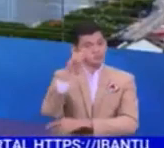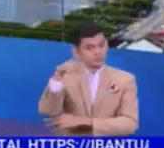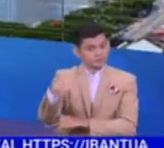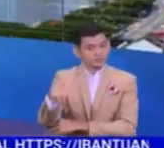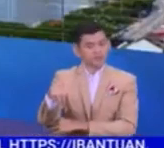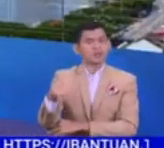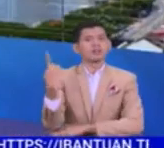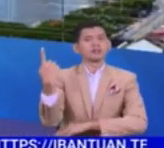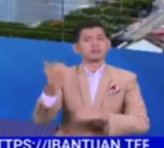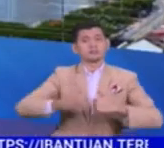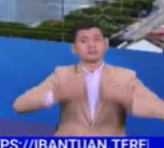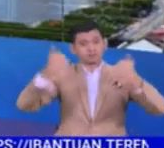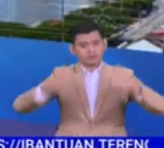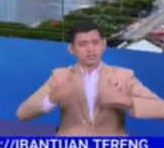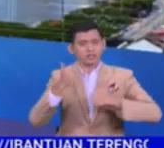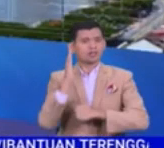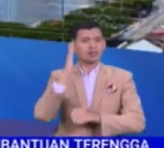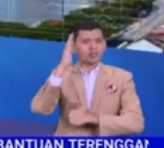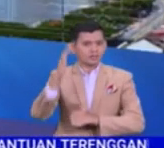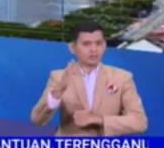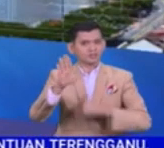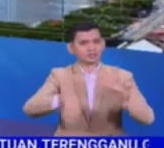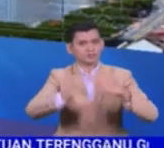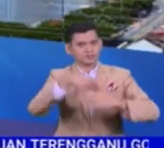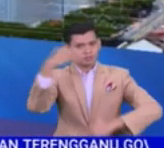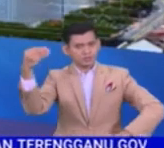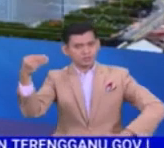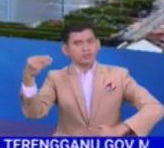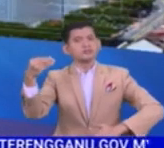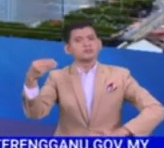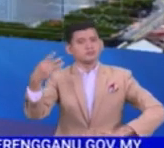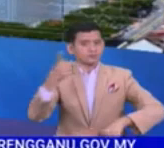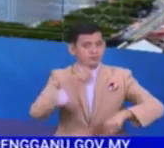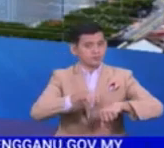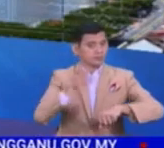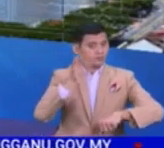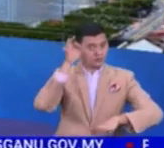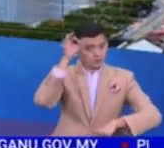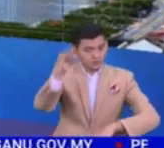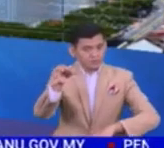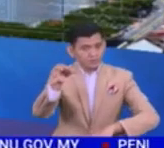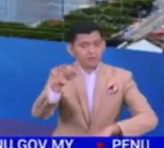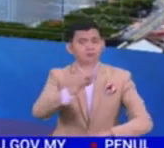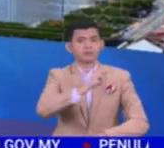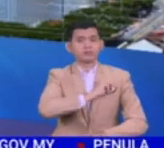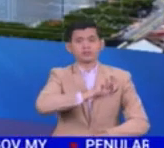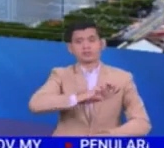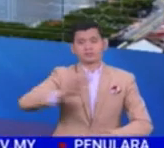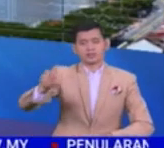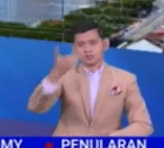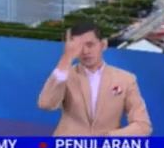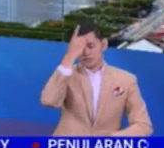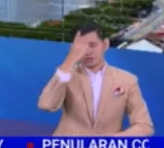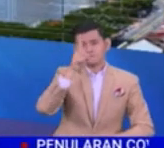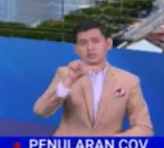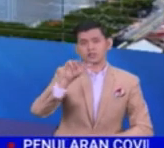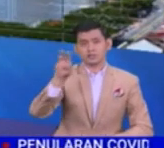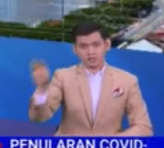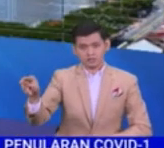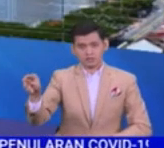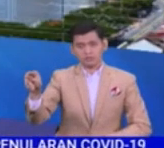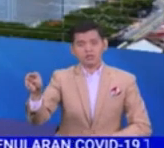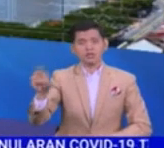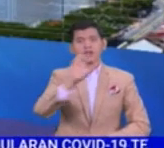standar SOP Hari Raya Aidilfitri akan dikeluarkan dalam masa terdekat. Menurut Menteri Pengangkutan, Dato' Sri Lee Kim Shin